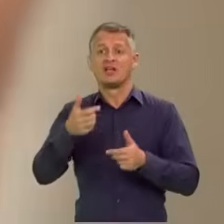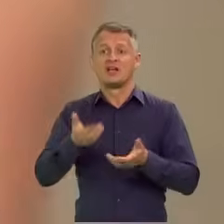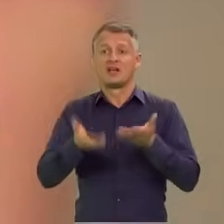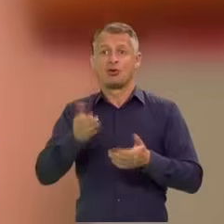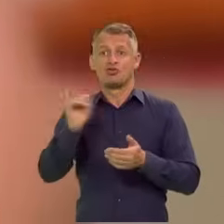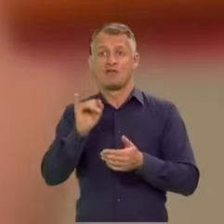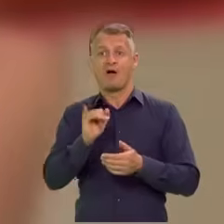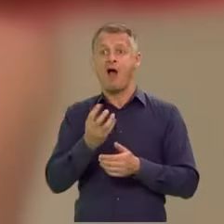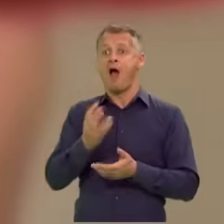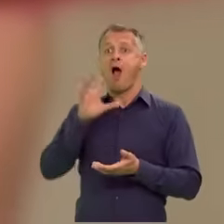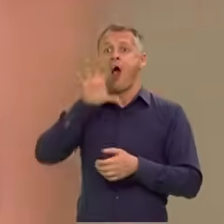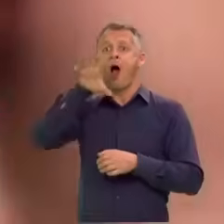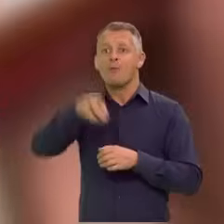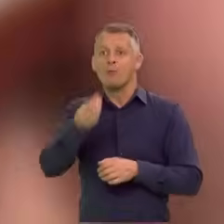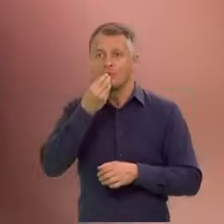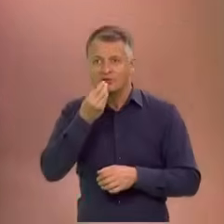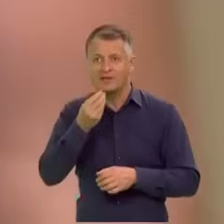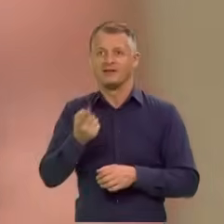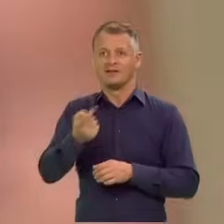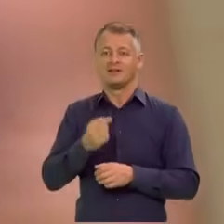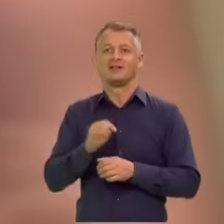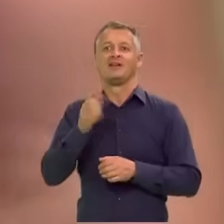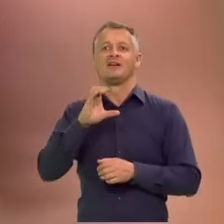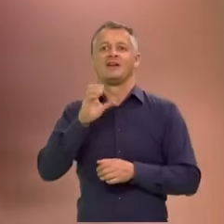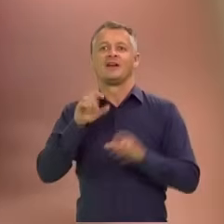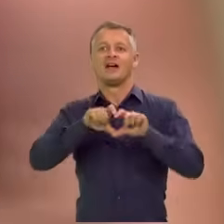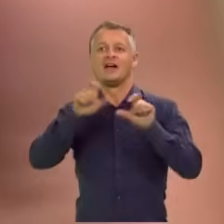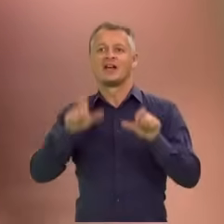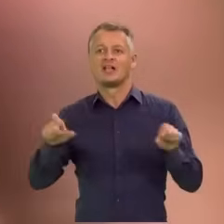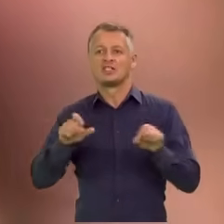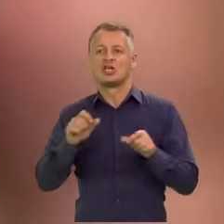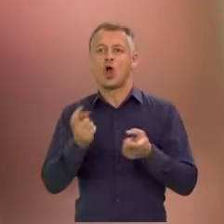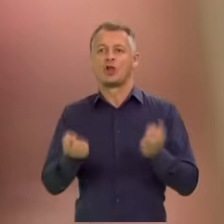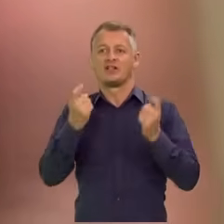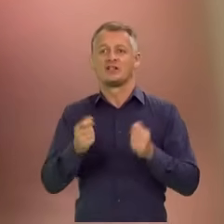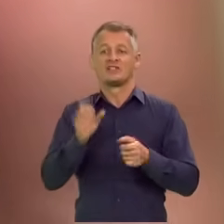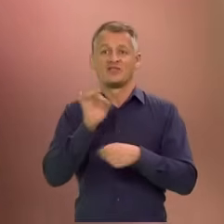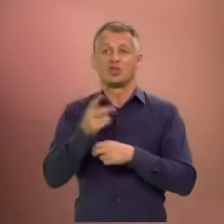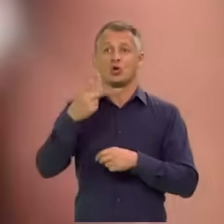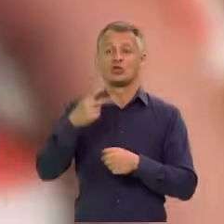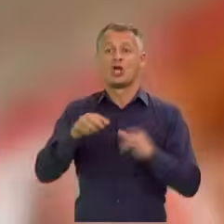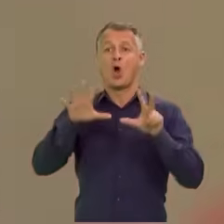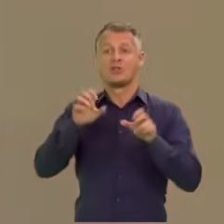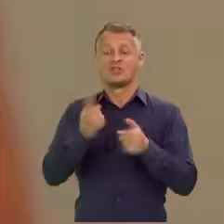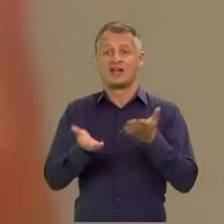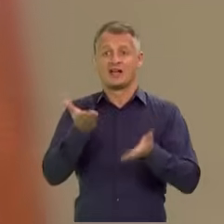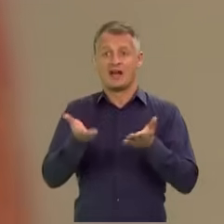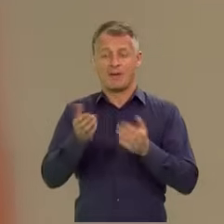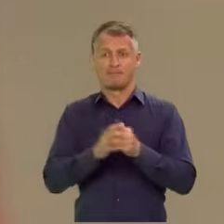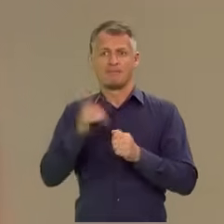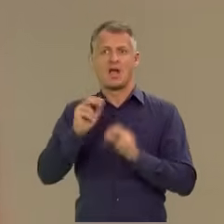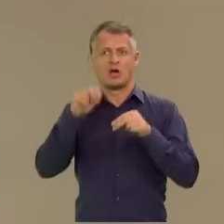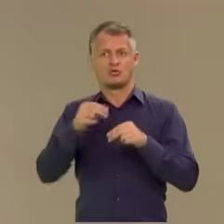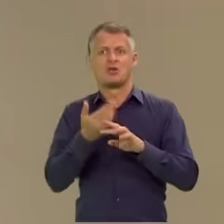a mușcat din cârnații oltenești, care acum se vând la pachet de 280 de grame. Cârnații Cabanos au ajuns la un